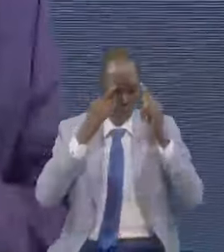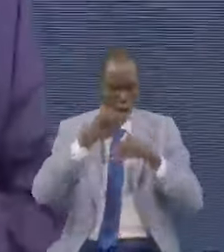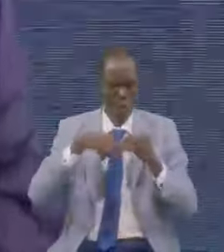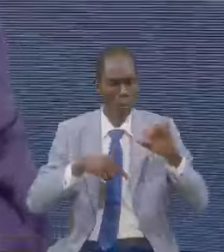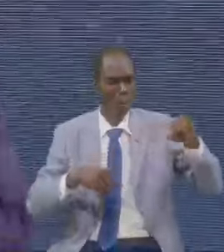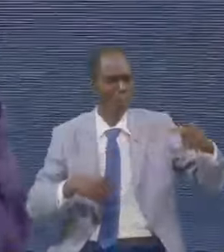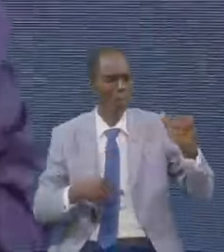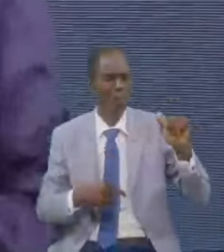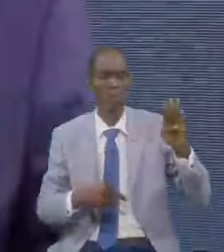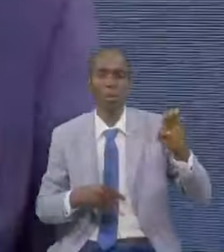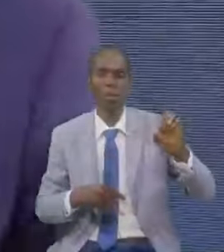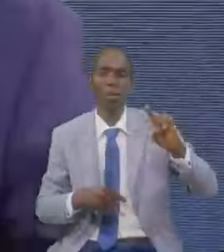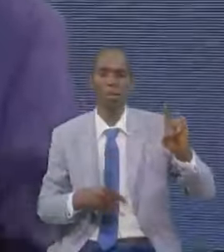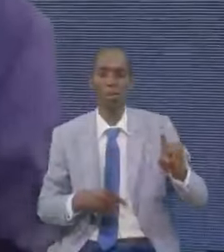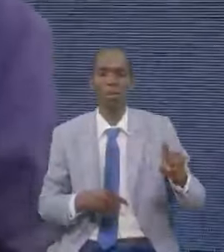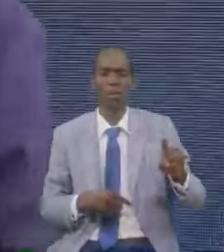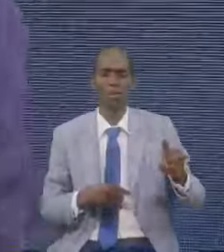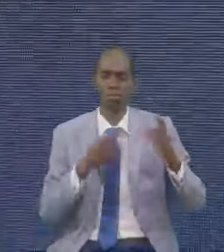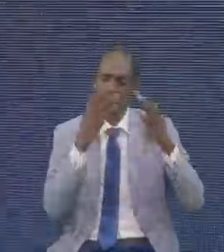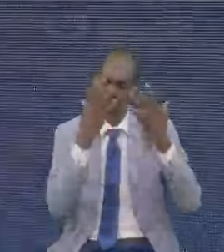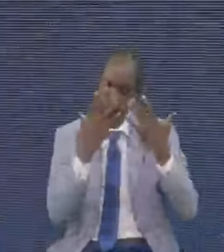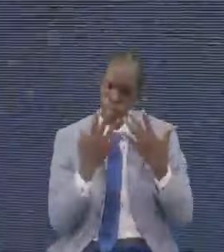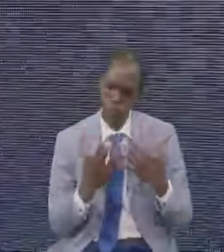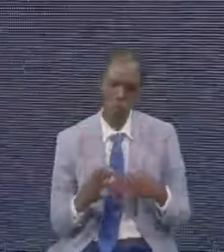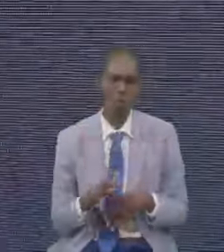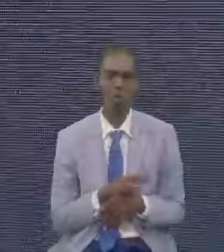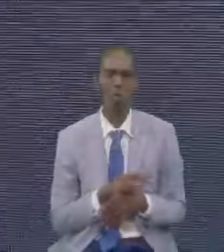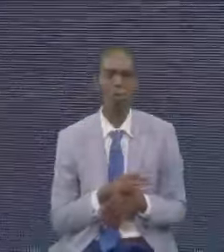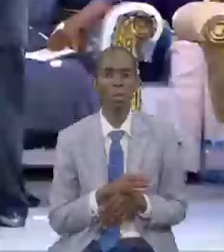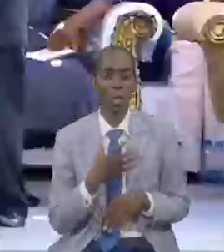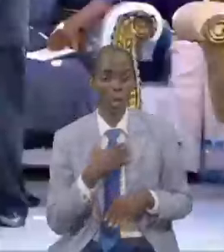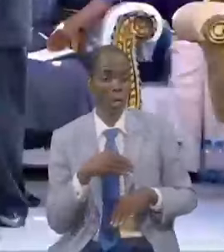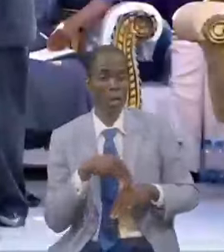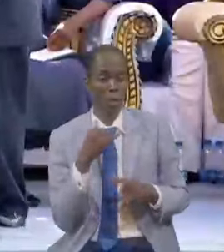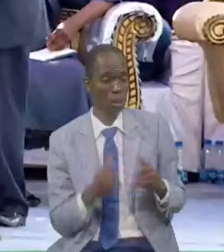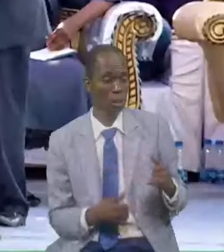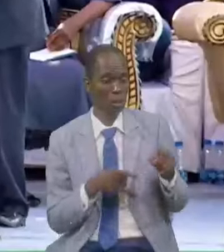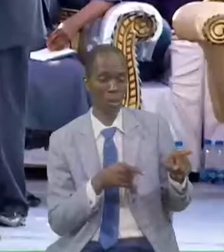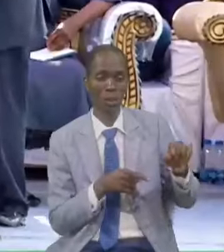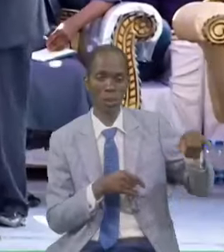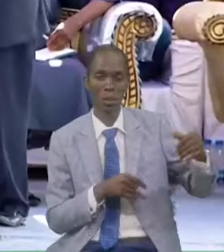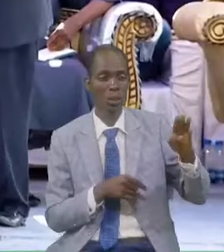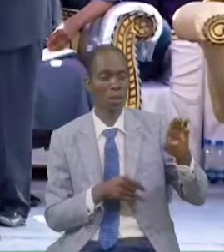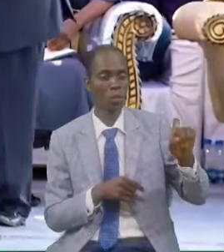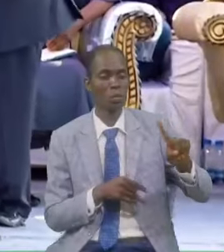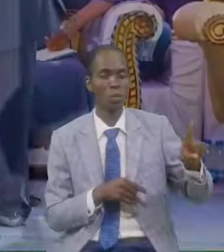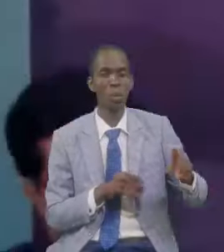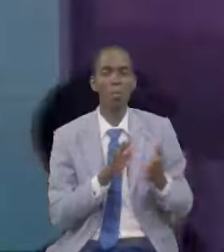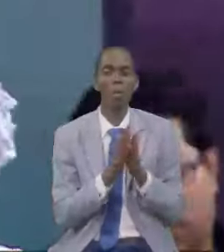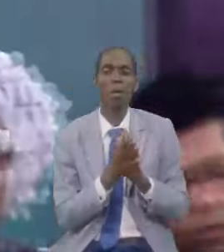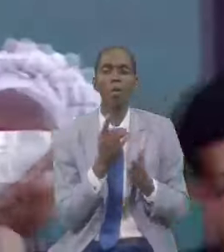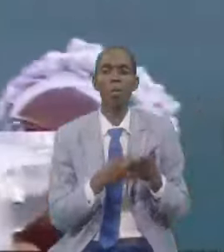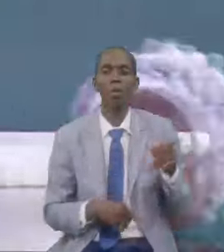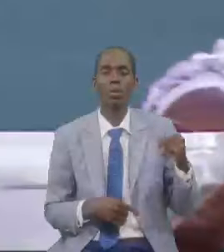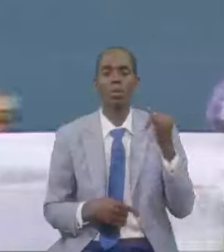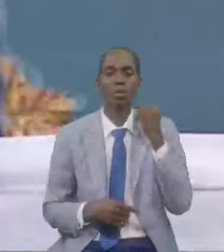యోచించారా? Sorrowful. చాలా విచారగ్రస్తుడుగా ఉన్నాడు. And yet he became what he ought to become. అయినప్పటికీ ఏం కావాలో ఆ